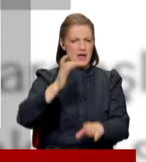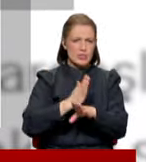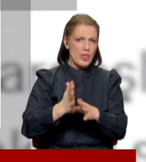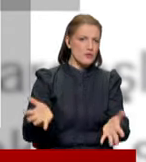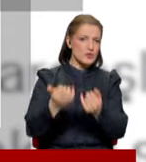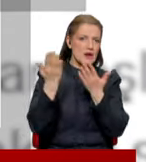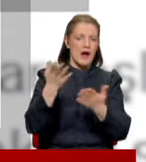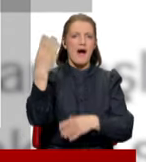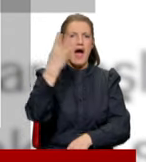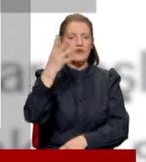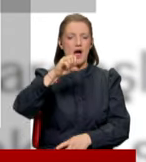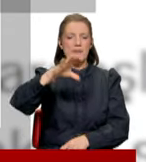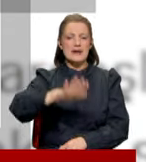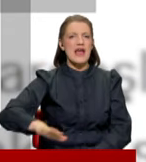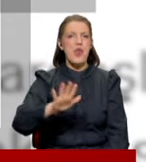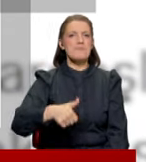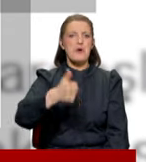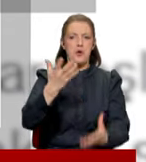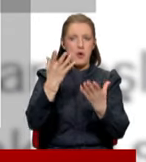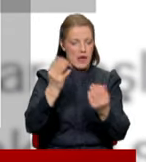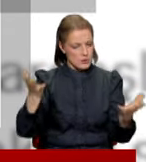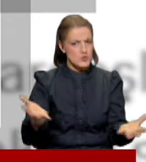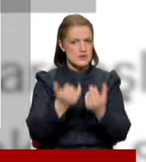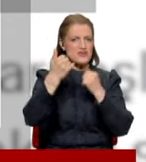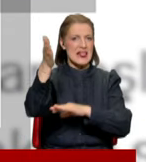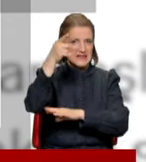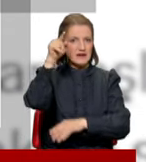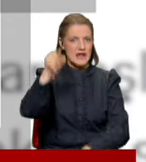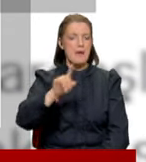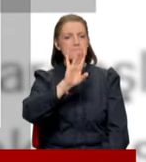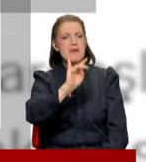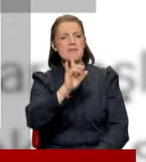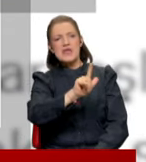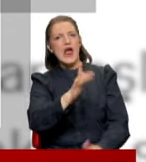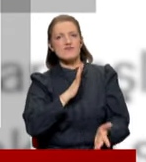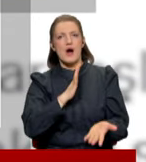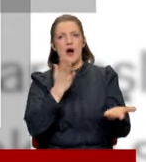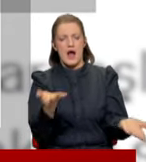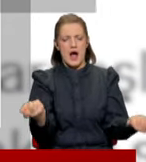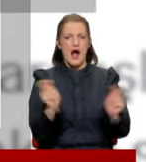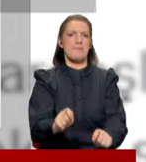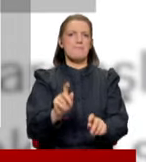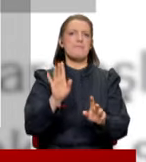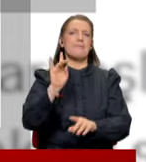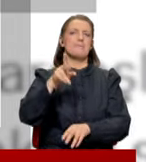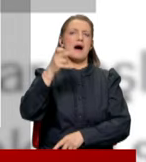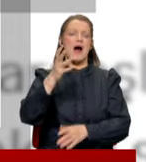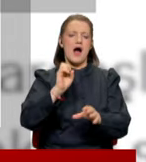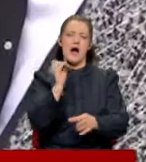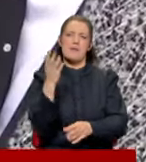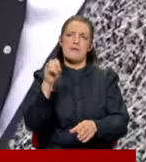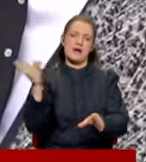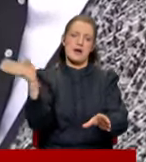kurtaracak Erdoğan AKP Genel Başkanı olarak kurtarıcı liders MHP'ye ne gerek var kapatın partiyi AK Parti'ye